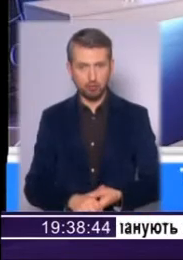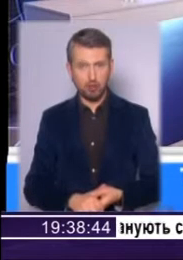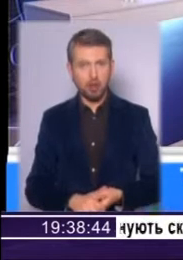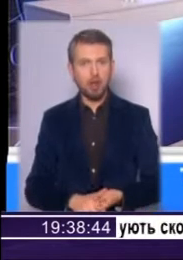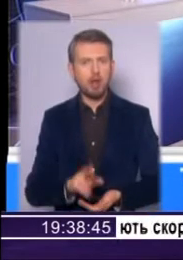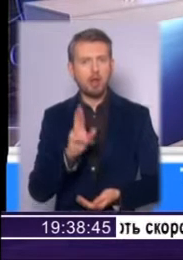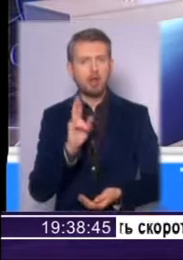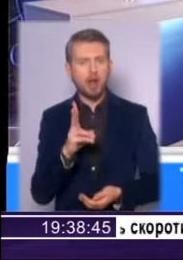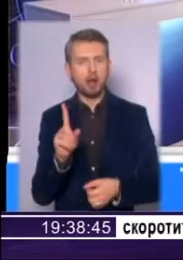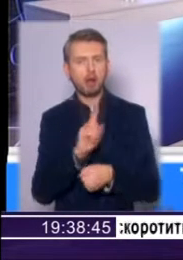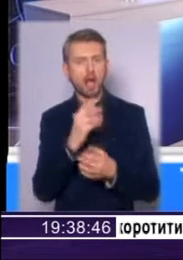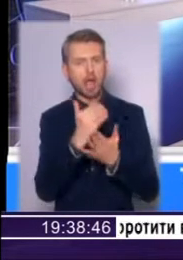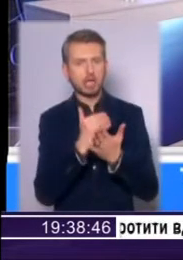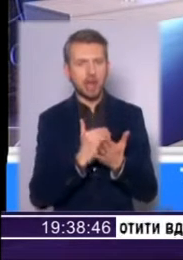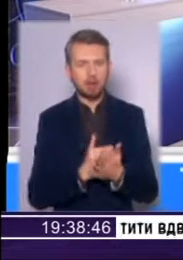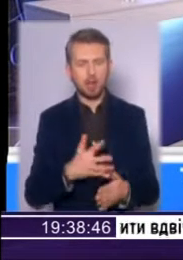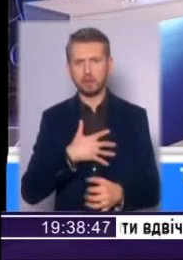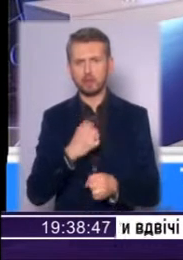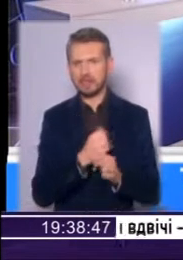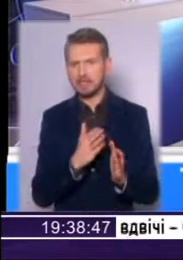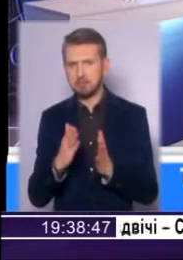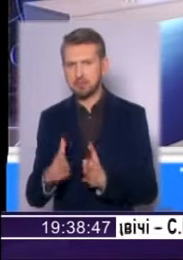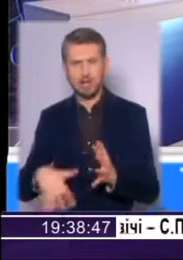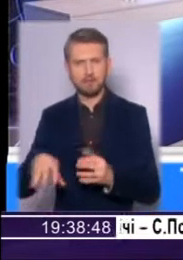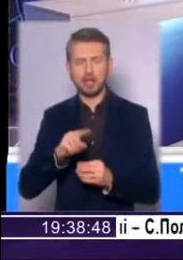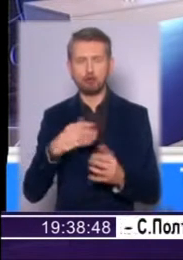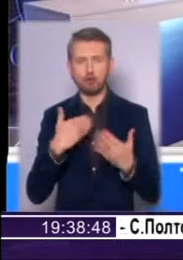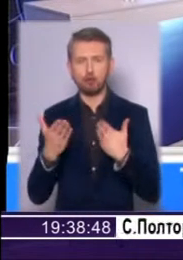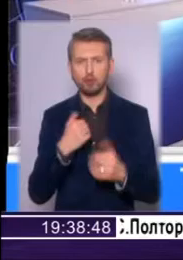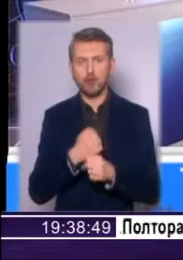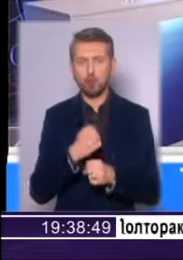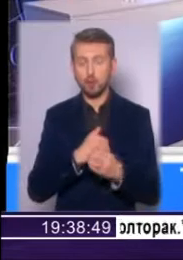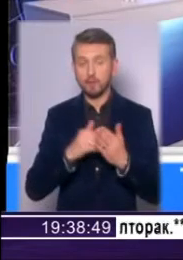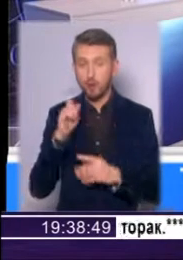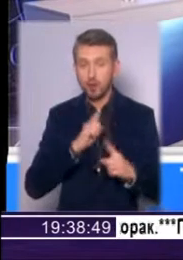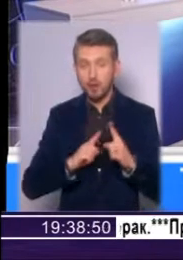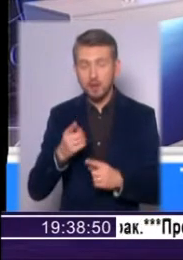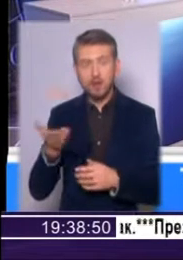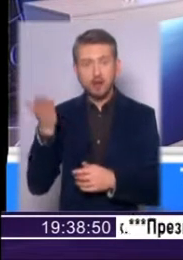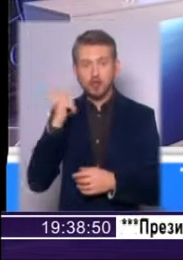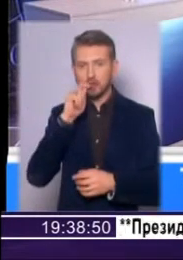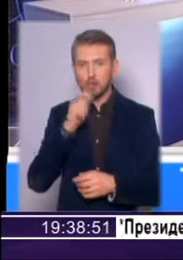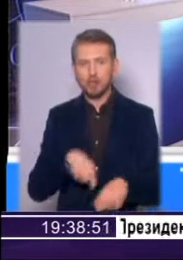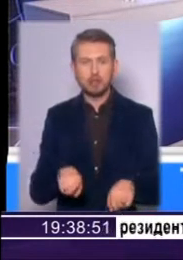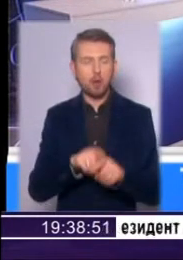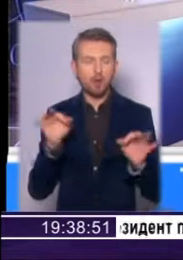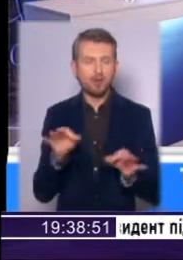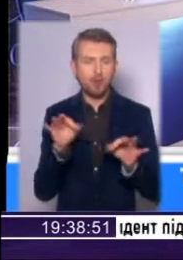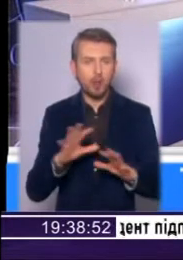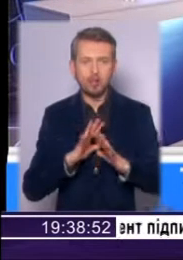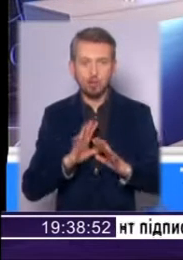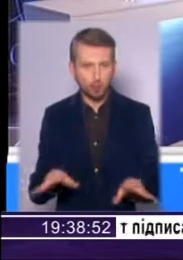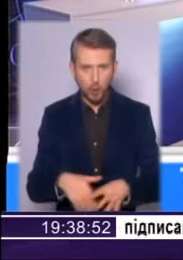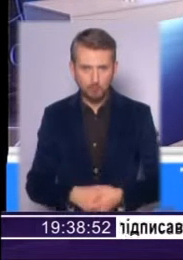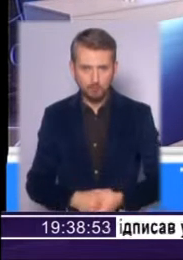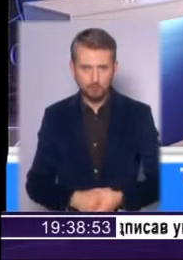Як регламент, так і дисципліну, і все, що стосується з роботи Верховної Ради. Раніше в Україні такого ніколи не